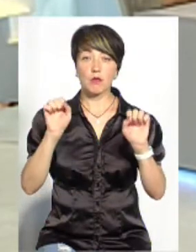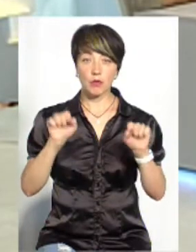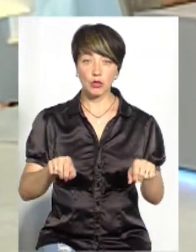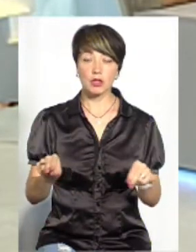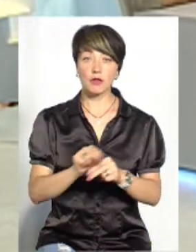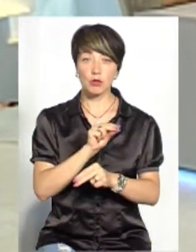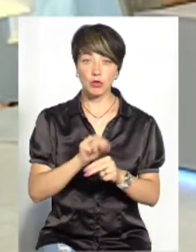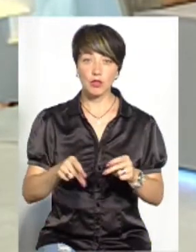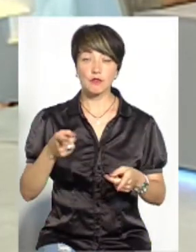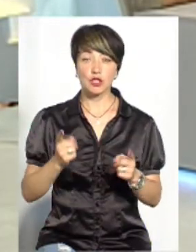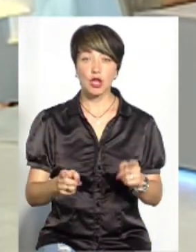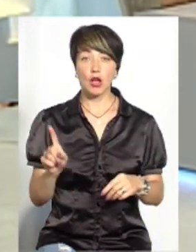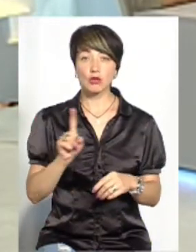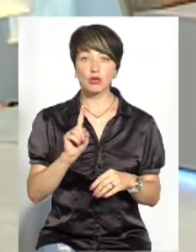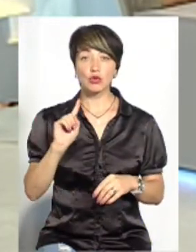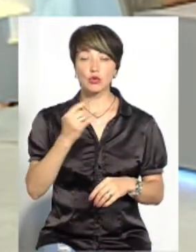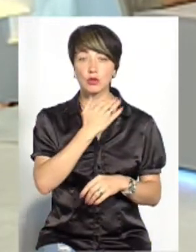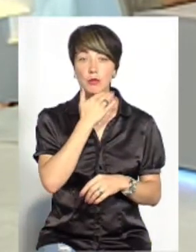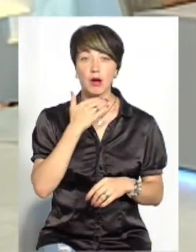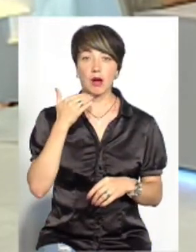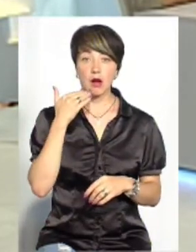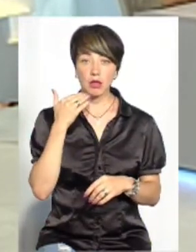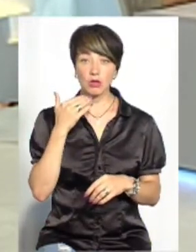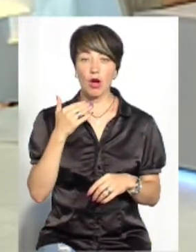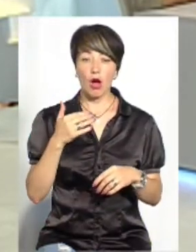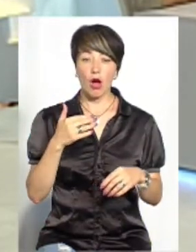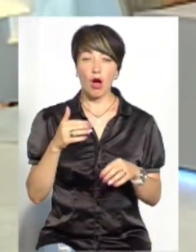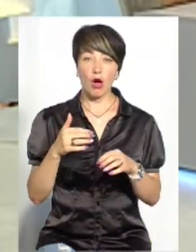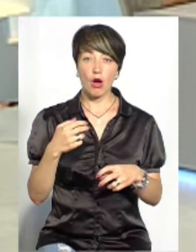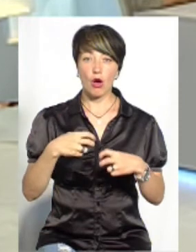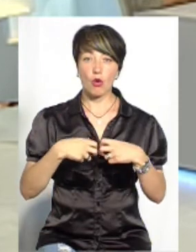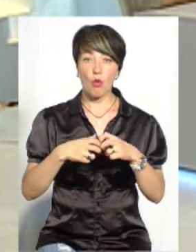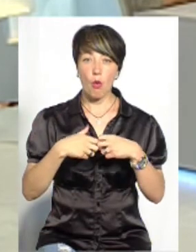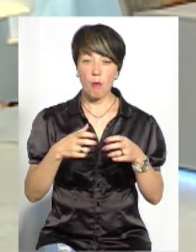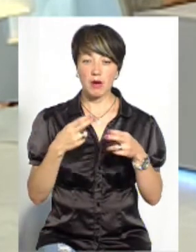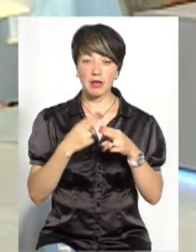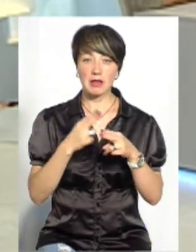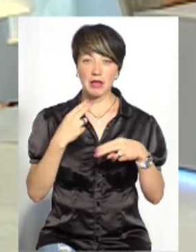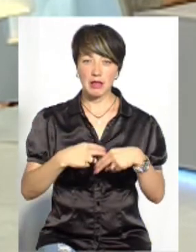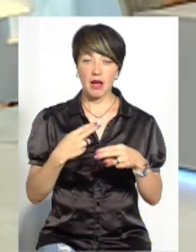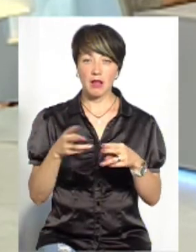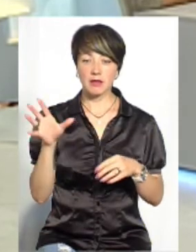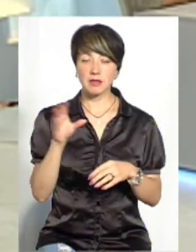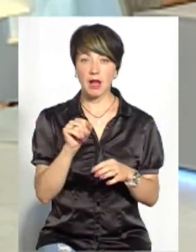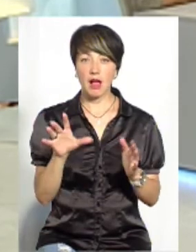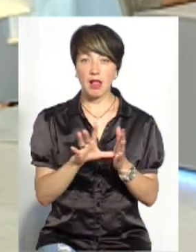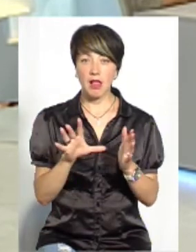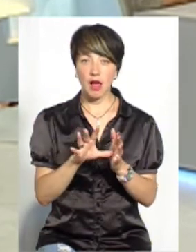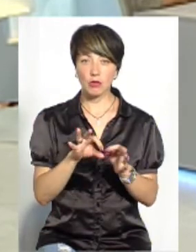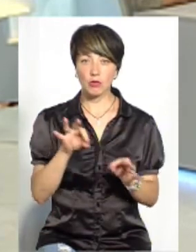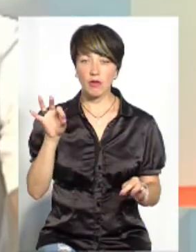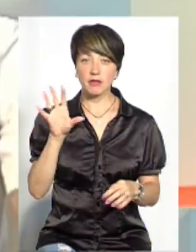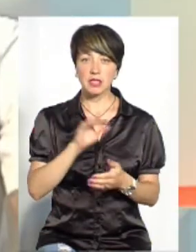ремонту. Звичайно, що дуже багато рухомих деталей, дуже багато, практично вся електропроводка,